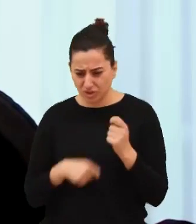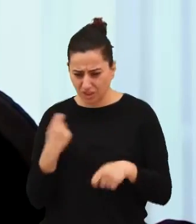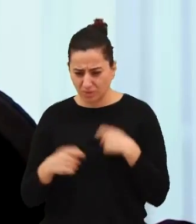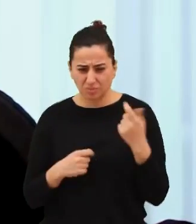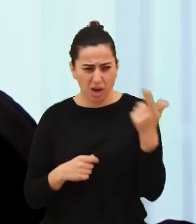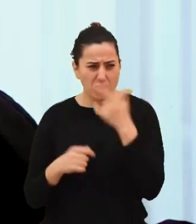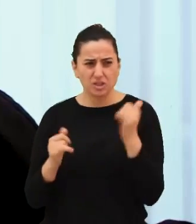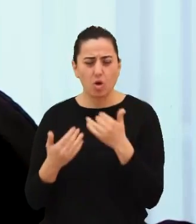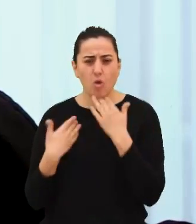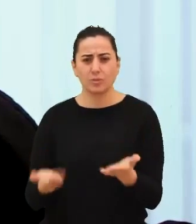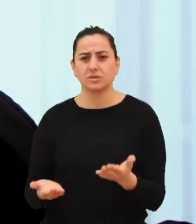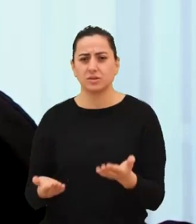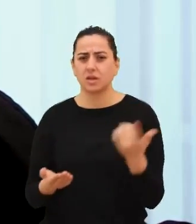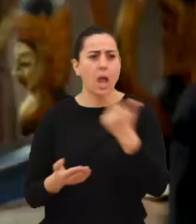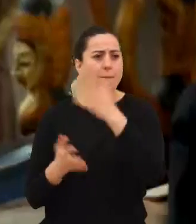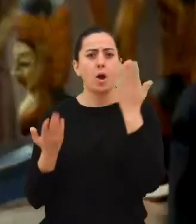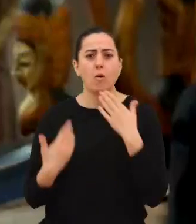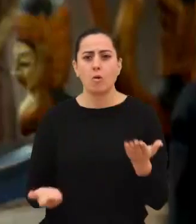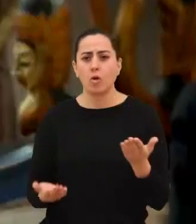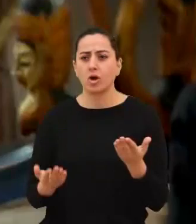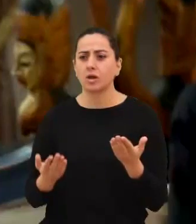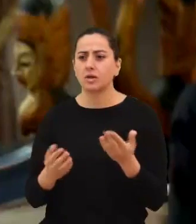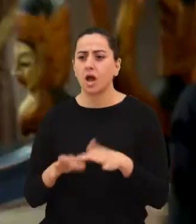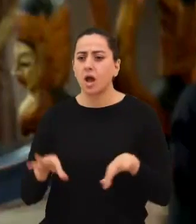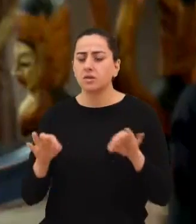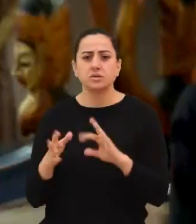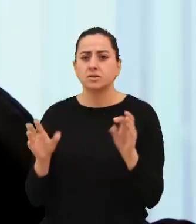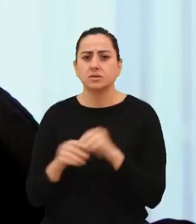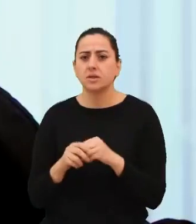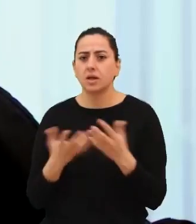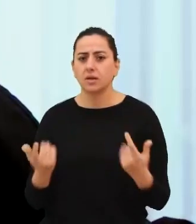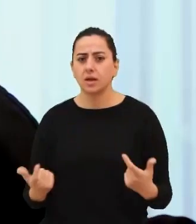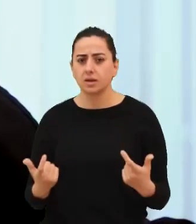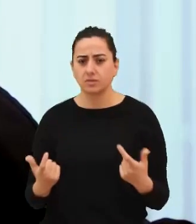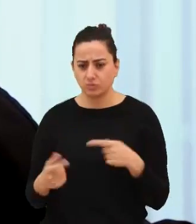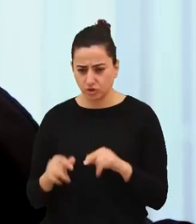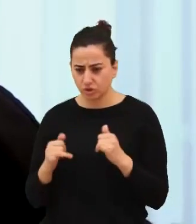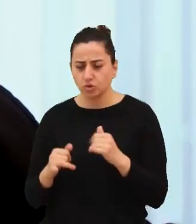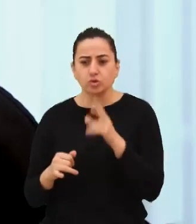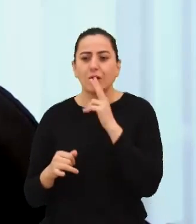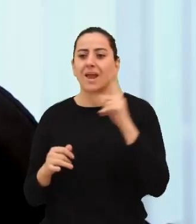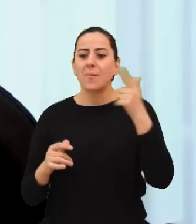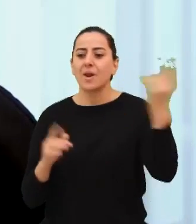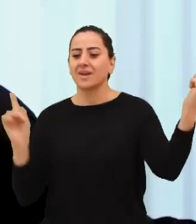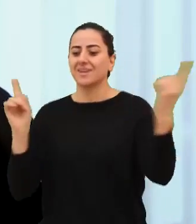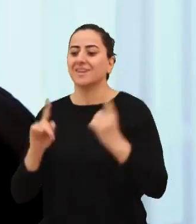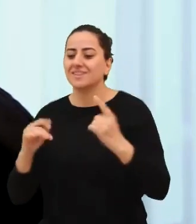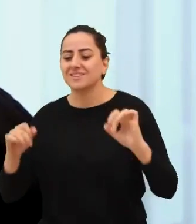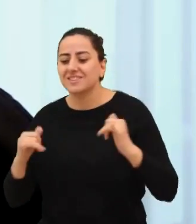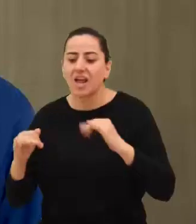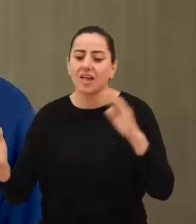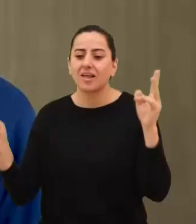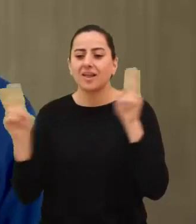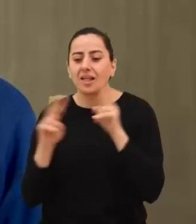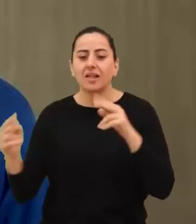kamera şakası mı olur? Ayrıca ortada kamera yok. Ekip yok. Hani nerede? Böyle bir şakanın sonunda o ekip gelir. Böyle kucak kucağa